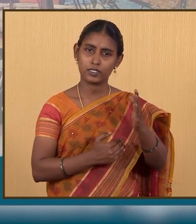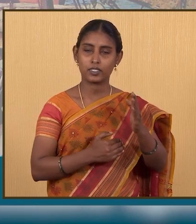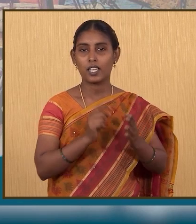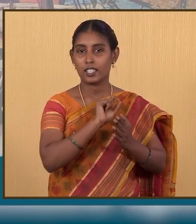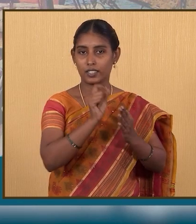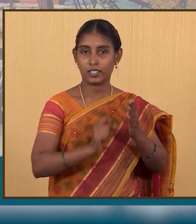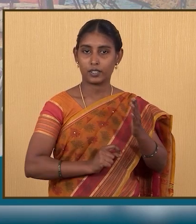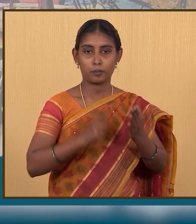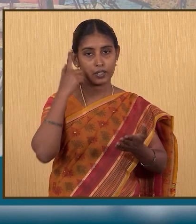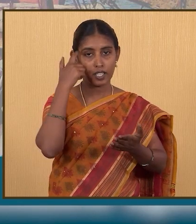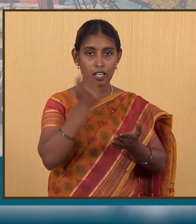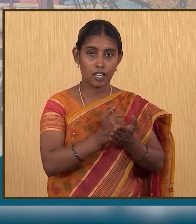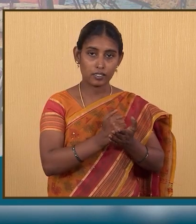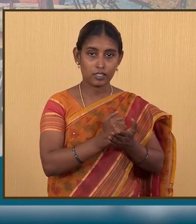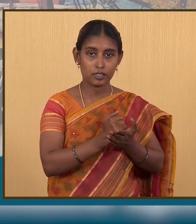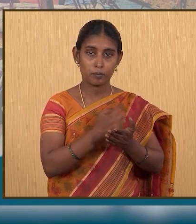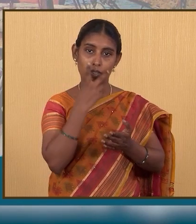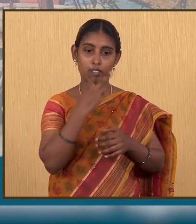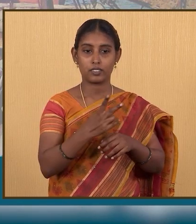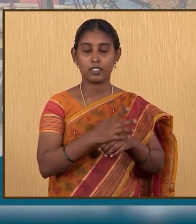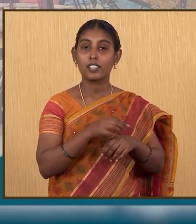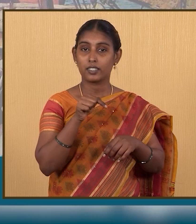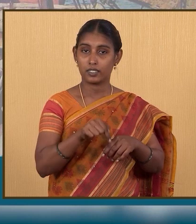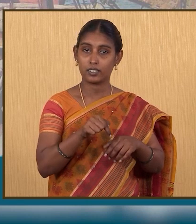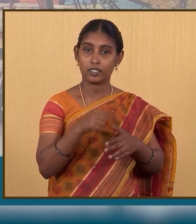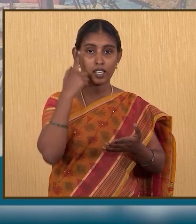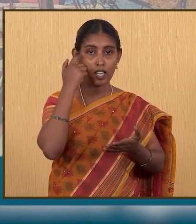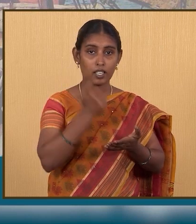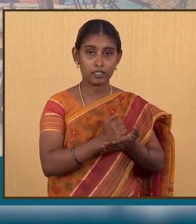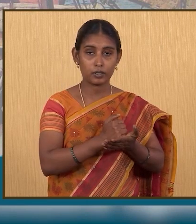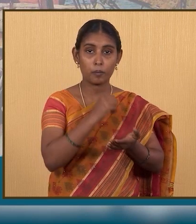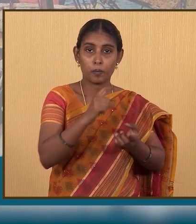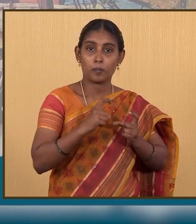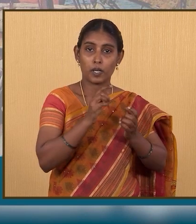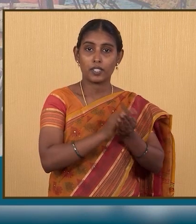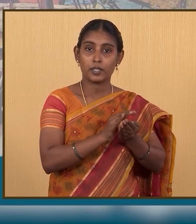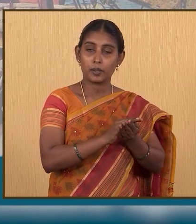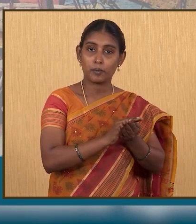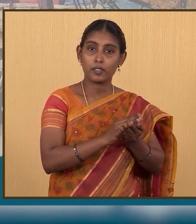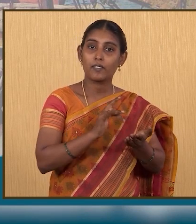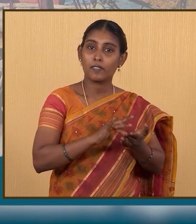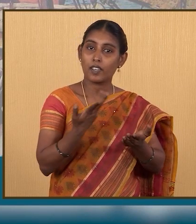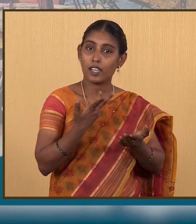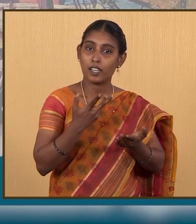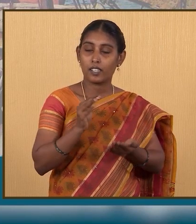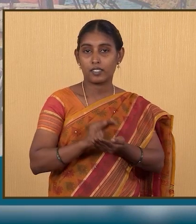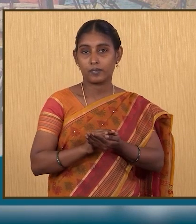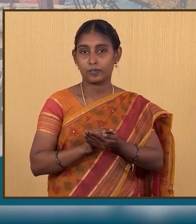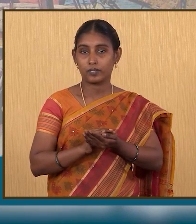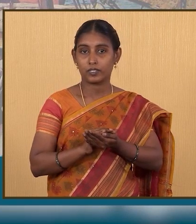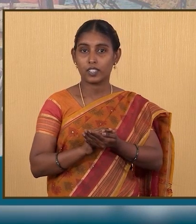நாம் எழுதப்பட்ட ஆதாரங்கள் அப்படின்னு சொல்லி பார்த்தோம் இல்லையா, இந்த ஆதாரங்களை பாதுகாத்து வைக்கக்கூடிய இடங்களை